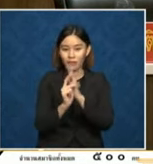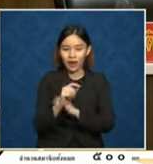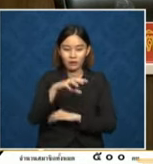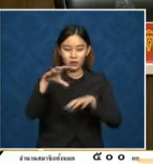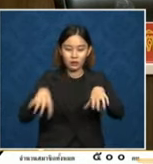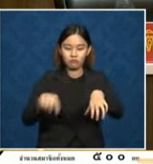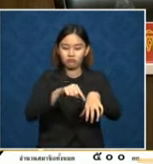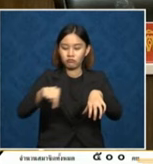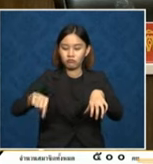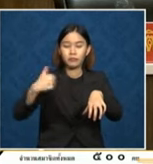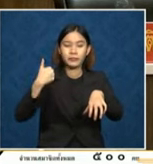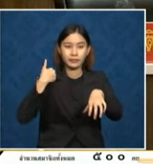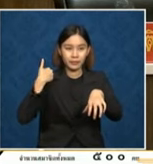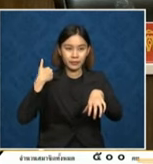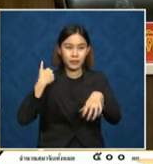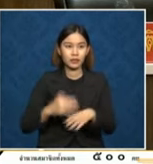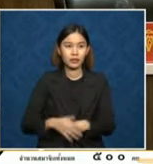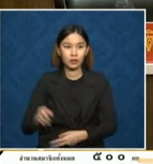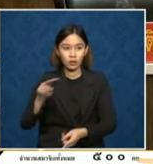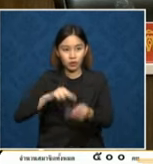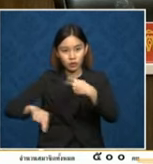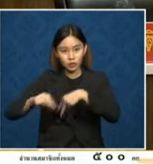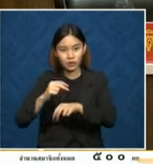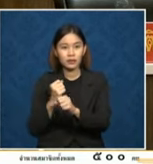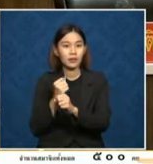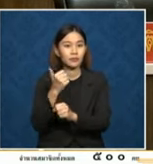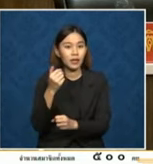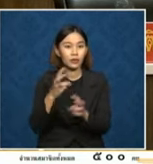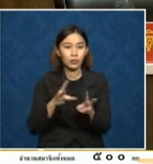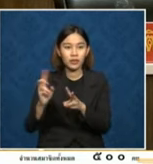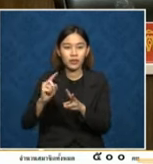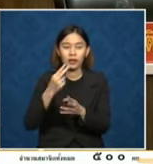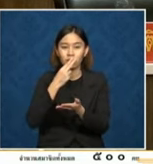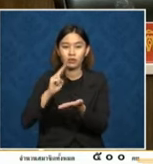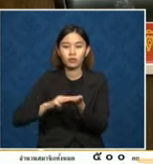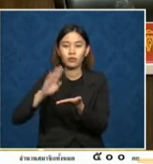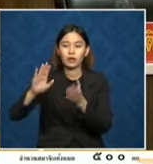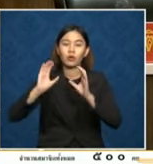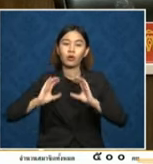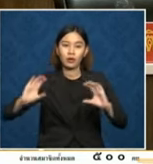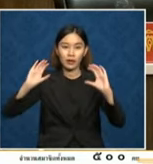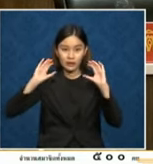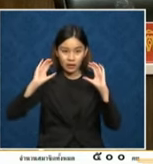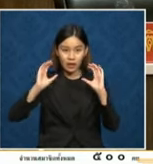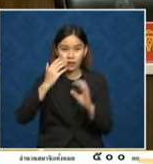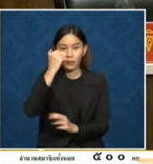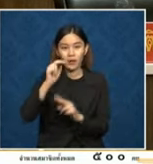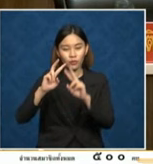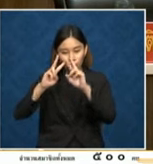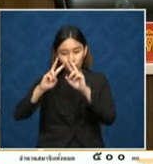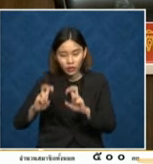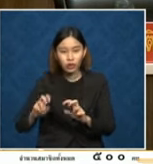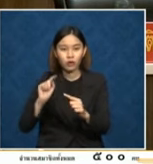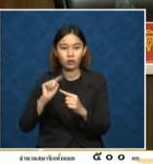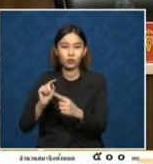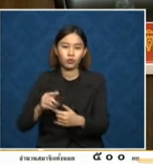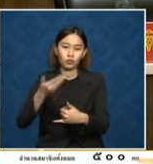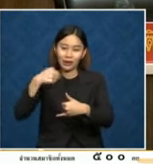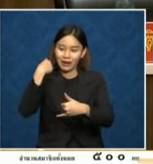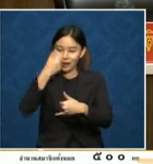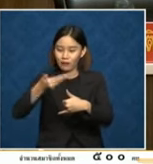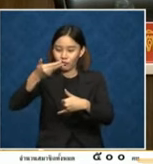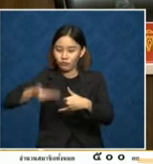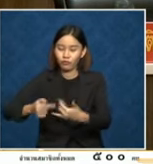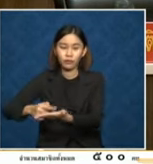านอยู่ตรวจสอบได้ช่องเดียวคือหนังสือของราชการเพื่อความรอบคอบในการตรวจสอบคุณสมบัติของผู้ยื่นคำ